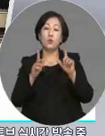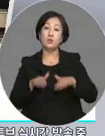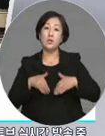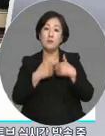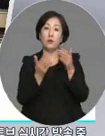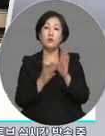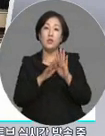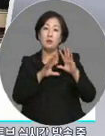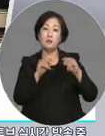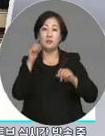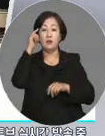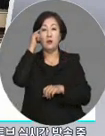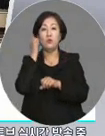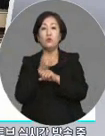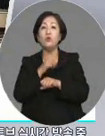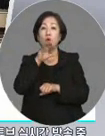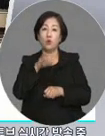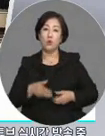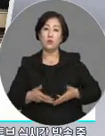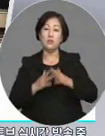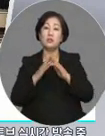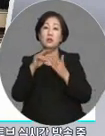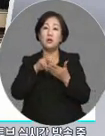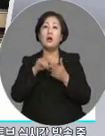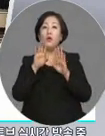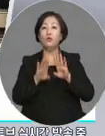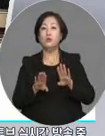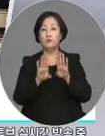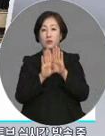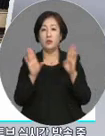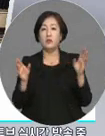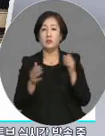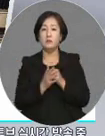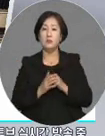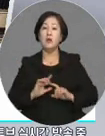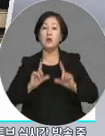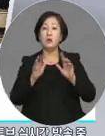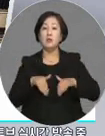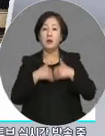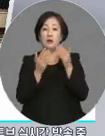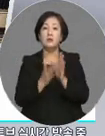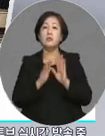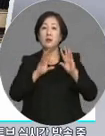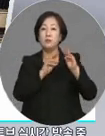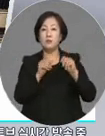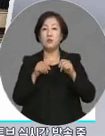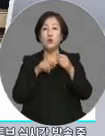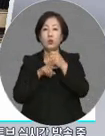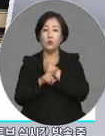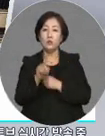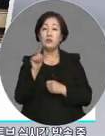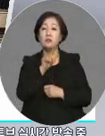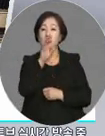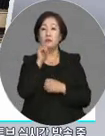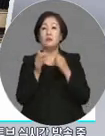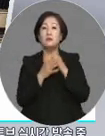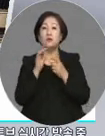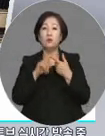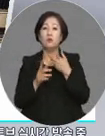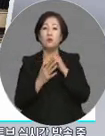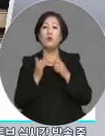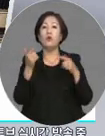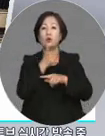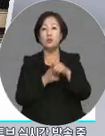동남권 미세먼지 연구관리센터가 오늘 문을 열었습니다. 동남권의 미세먼지 배출 원인을 파악하고 저감